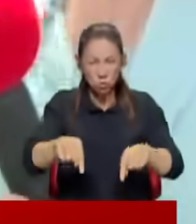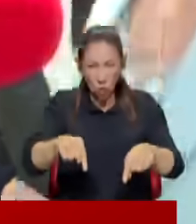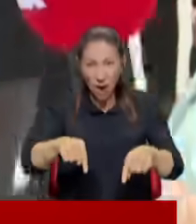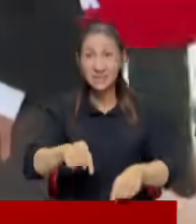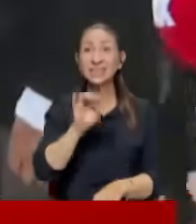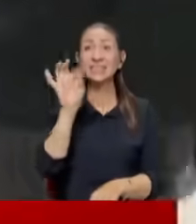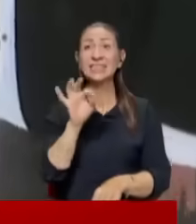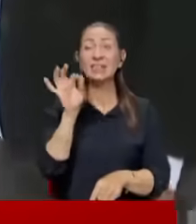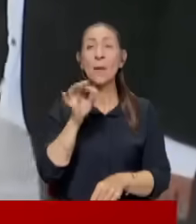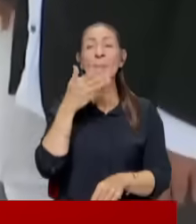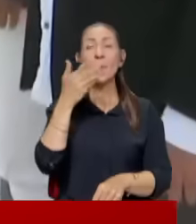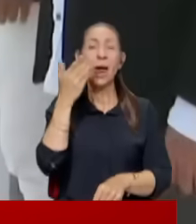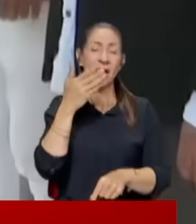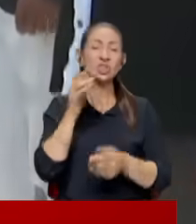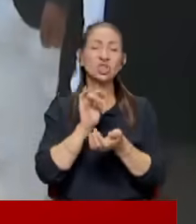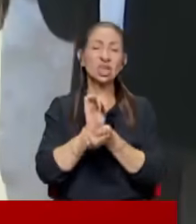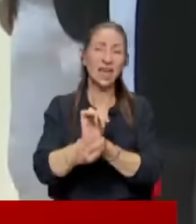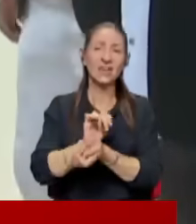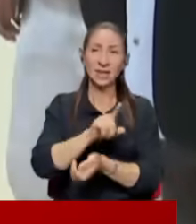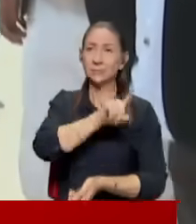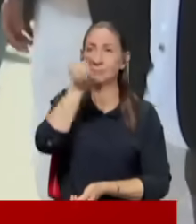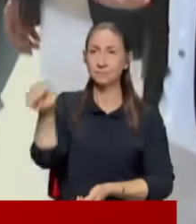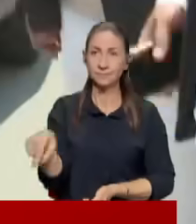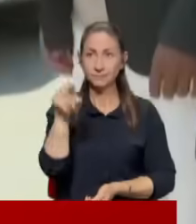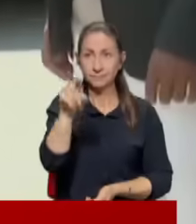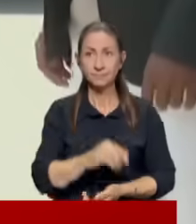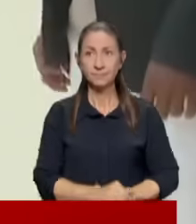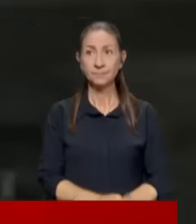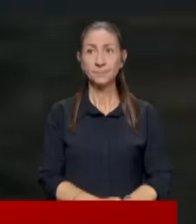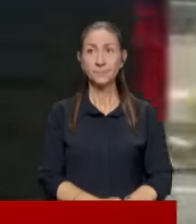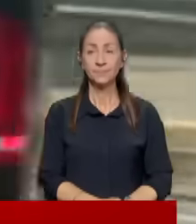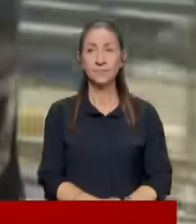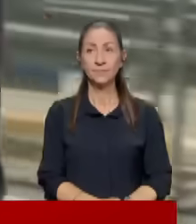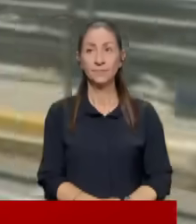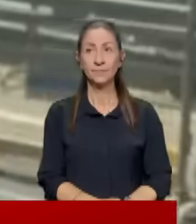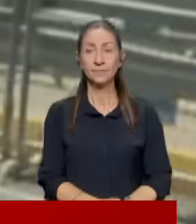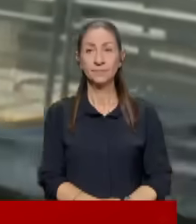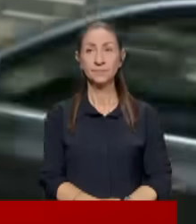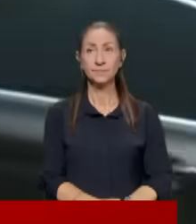itibariyle Marmara Ceza İnfaz Kurumu'na gelmiş bulunuyor.